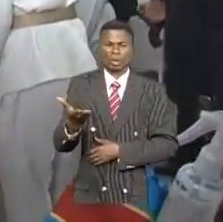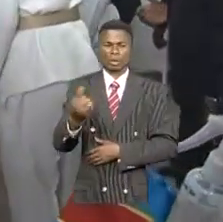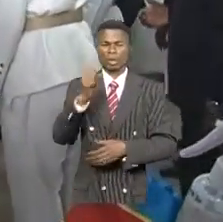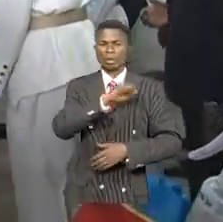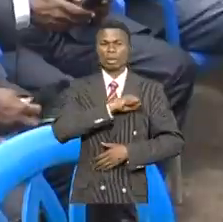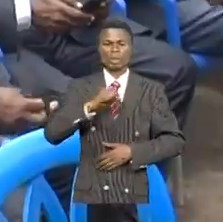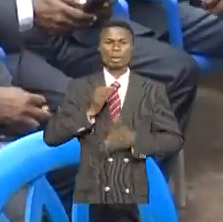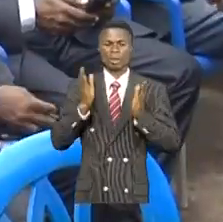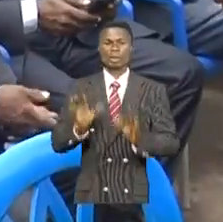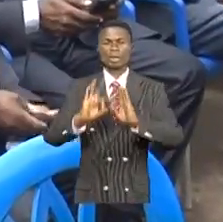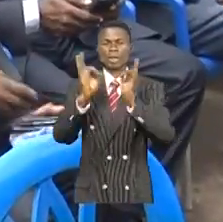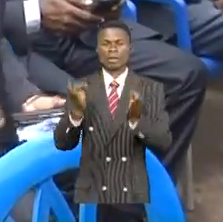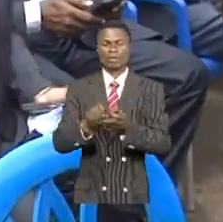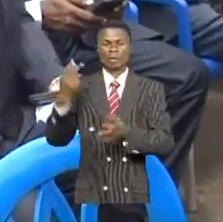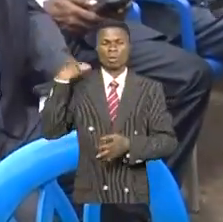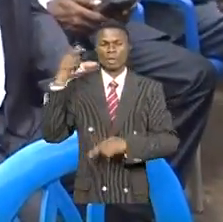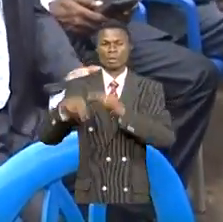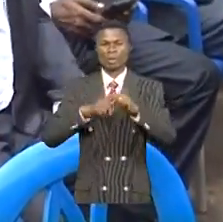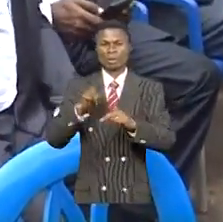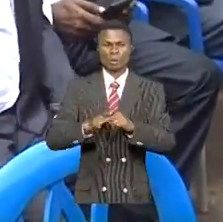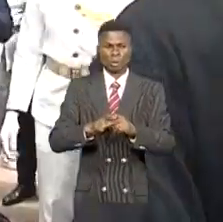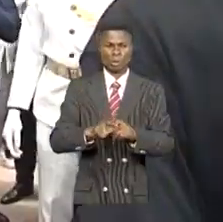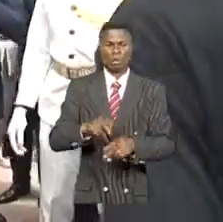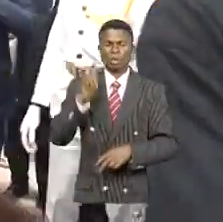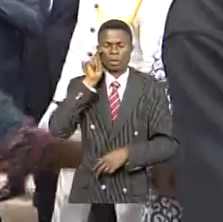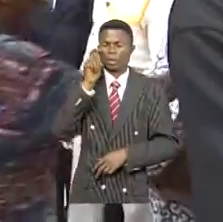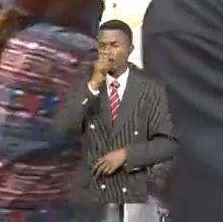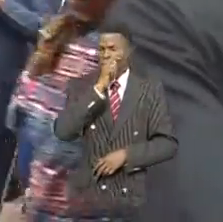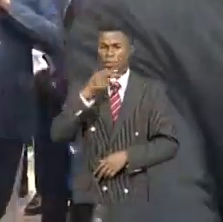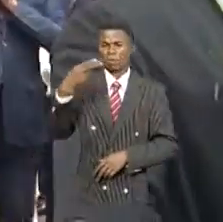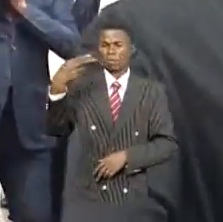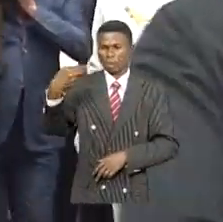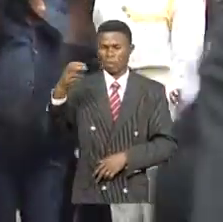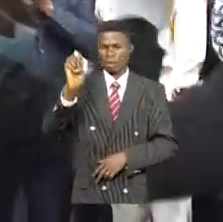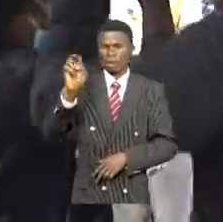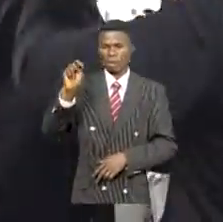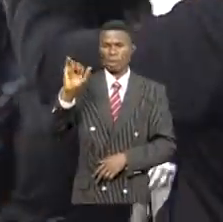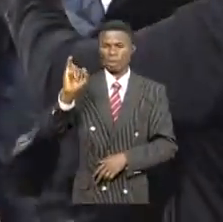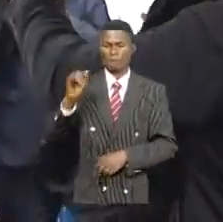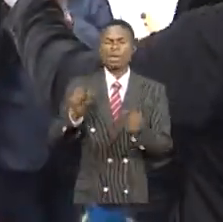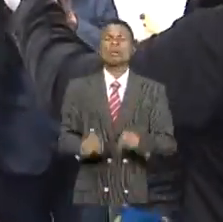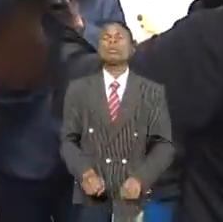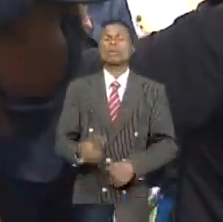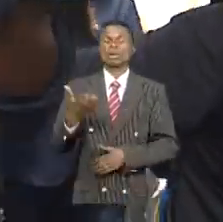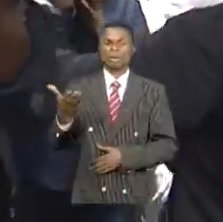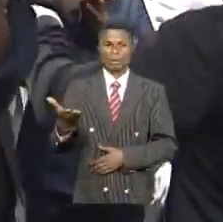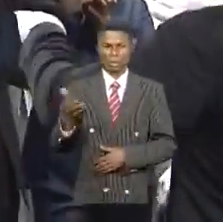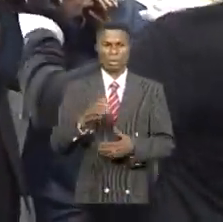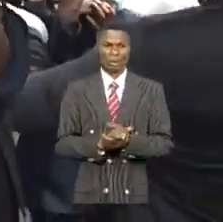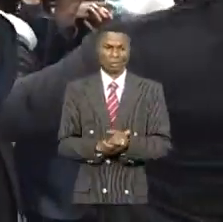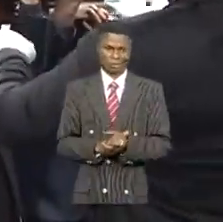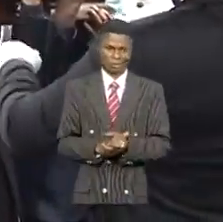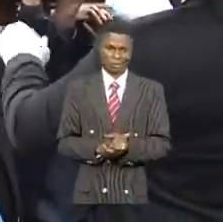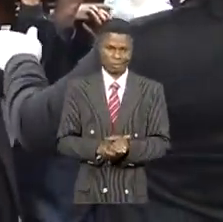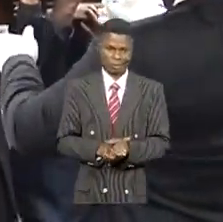familles biologiques du député national Henri Thomas Lokonto Yoka à la morgue du cinquantenaire. L'émotion était vive